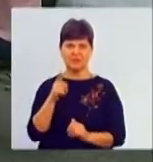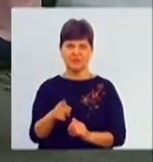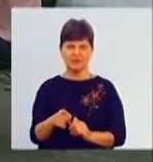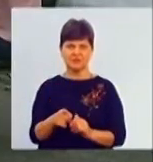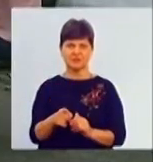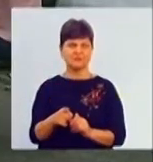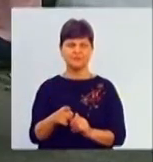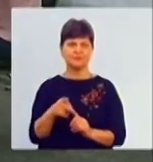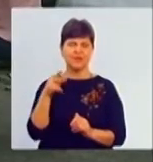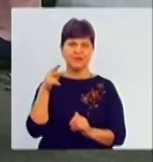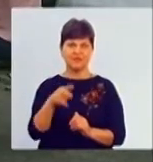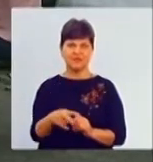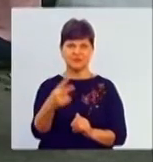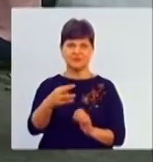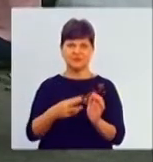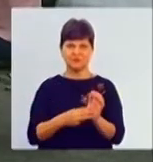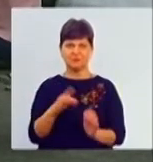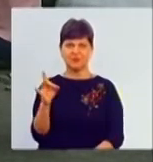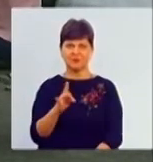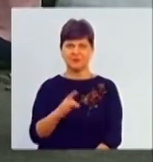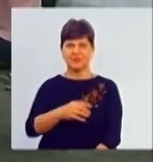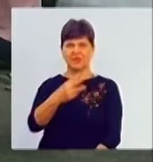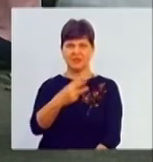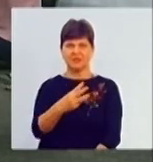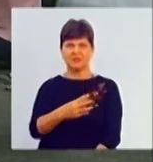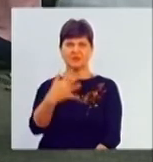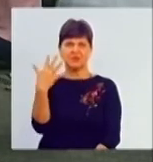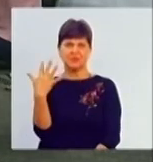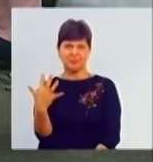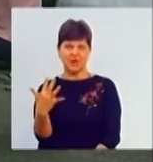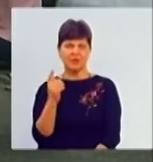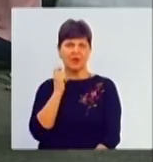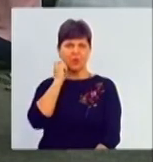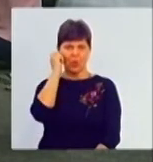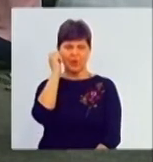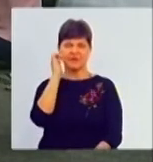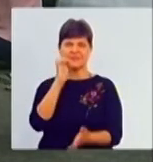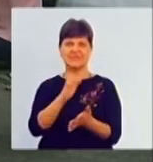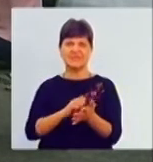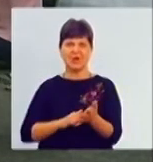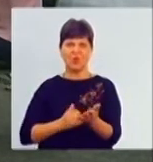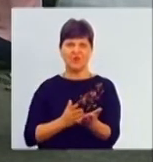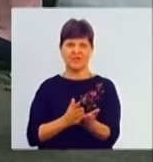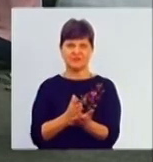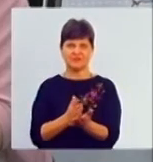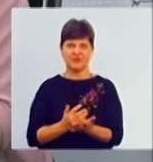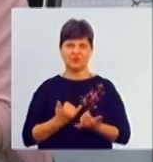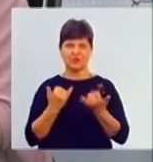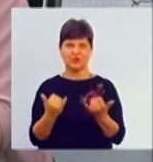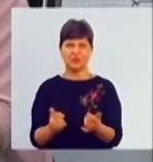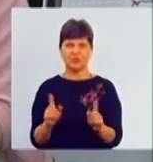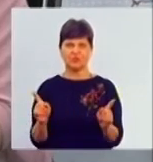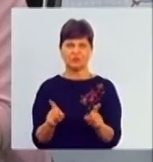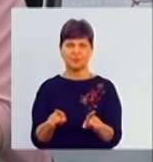2028 році 35 роками страхового стажу, який необхідно буде для того, щоб призначити таку